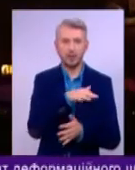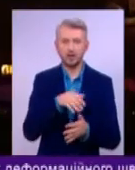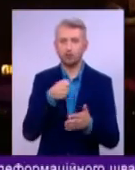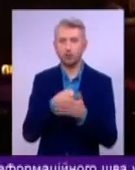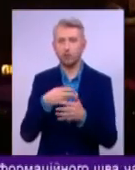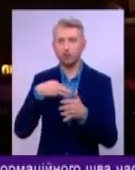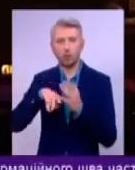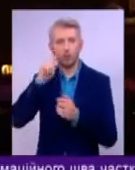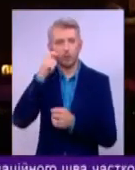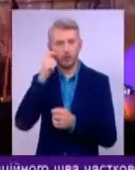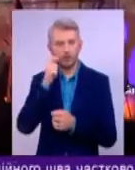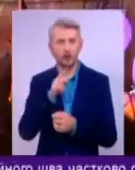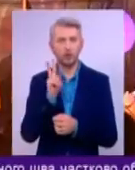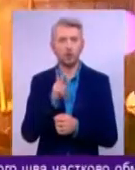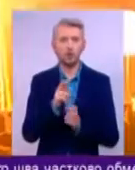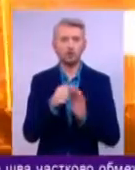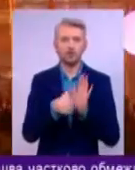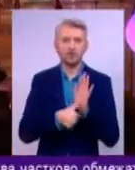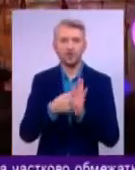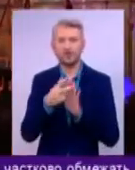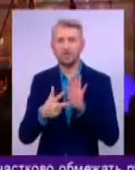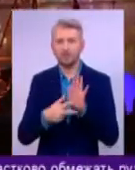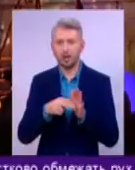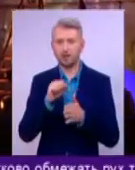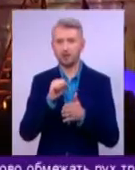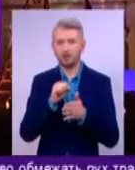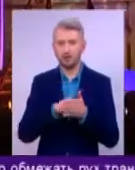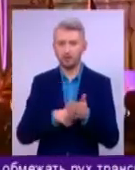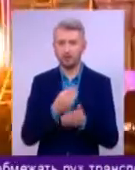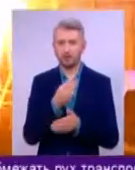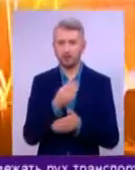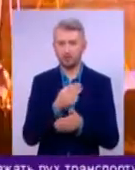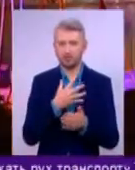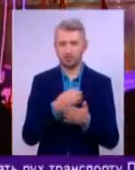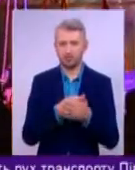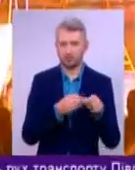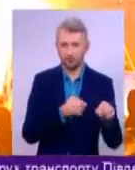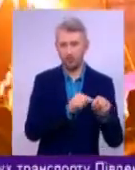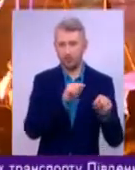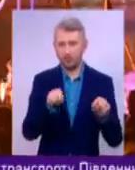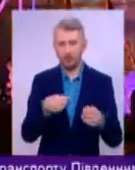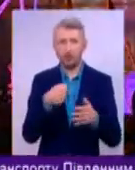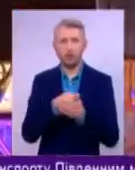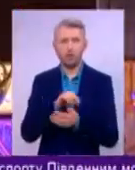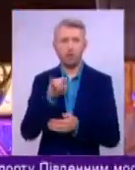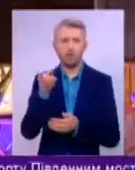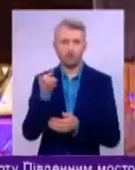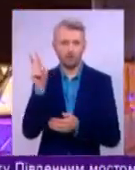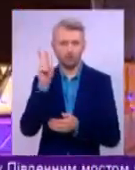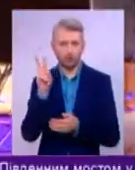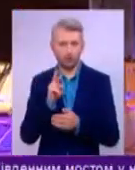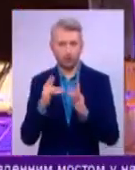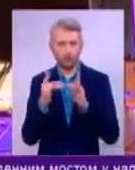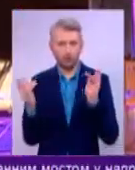метро Лук'янівська, а тролейбуси номер 16 та 18 від вулиць Щусєва та Сошенко прямуватимуть до повітря Флотського мосту.